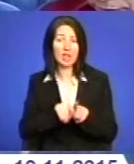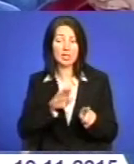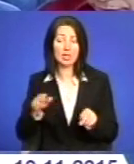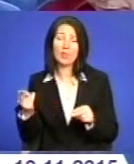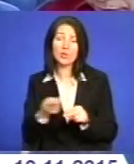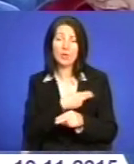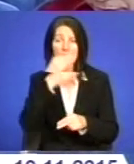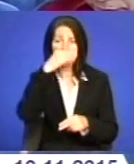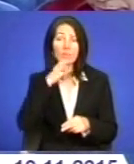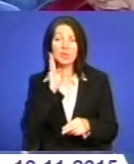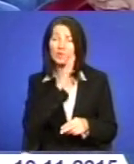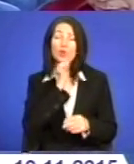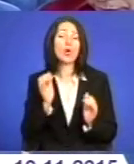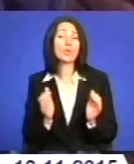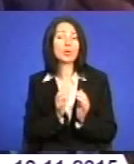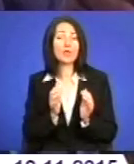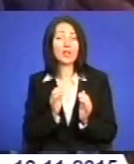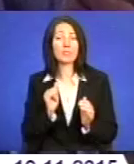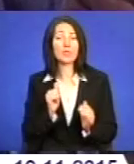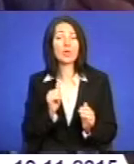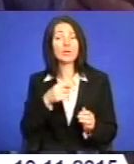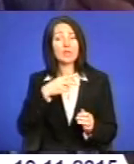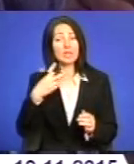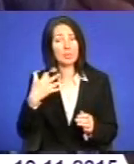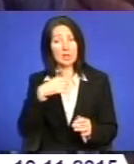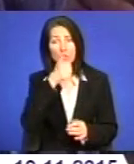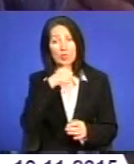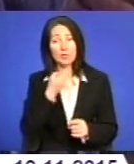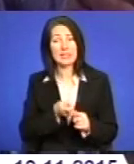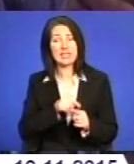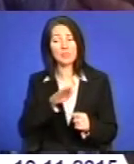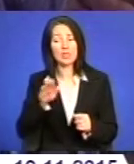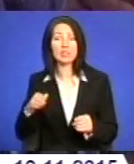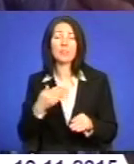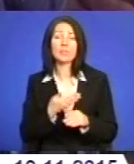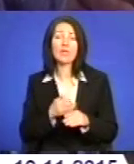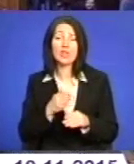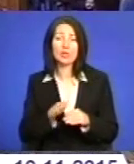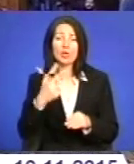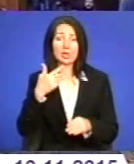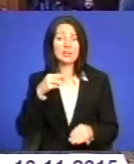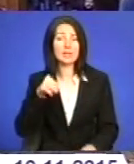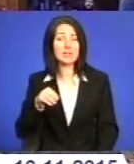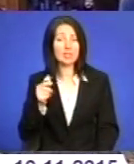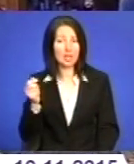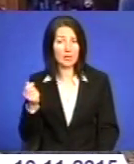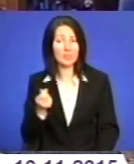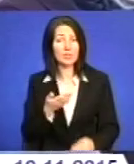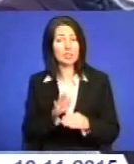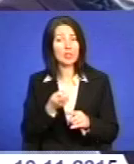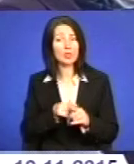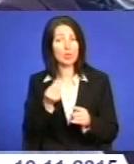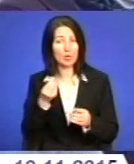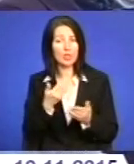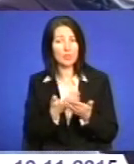позбавлених батьківського піклування. У 2015 році цим дітям виділено 30 тисяч гривень. Частину цих коштів вже